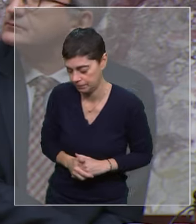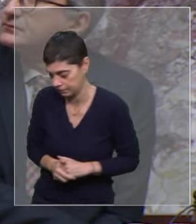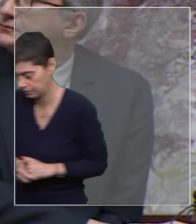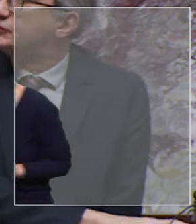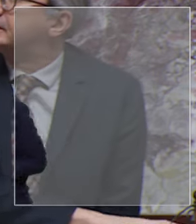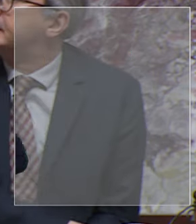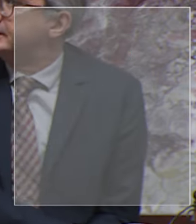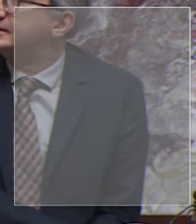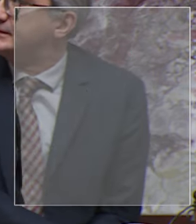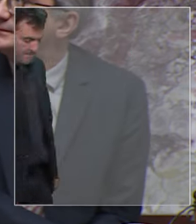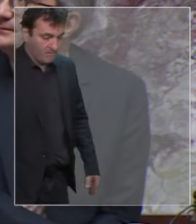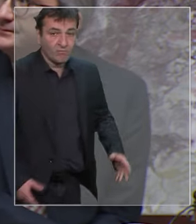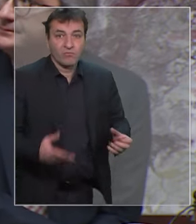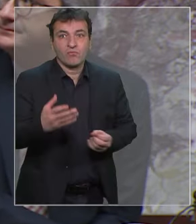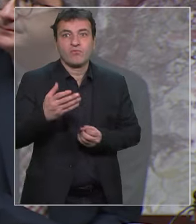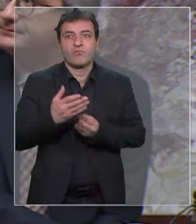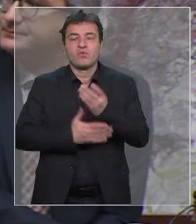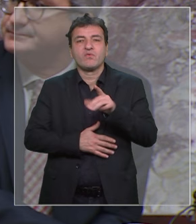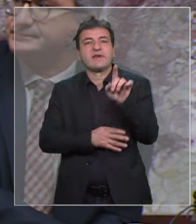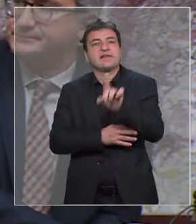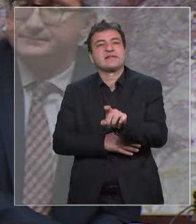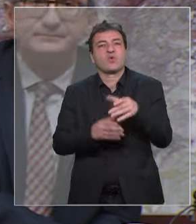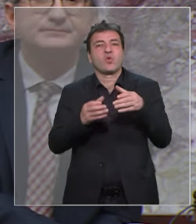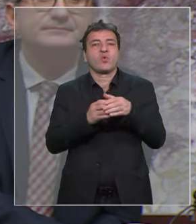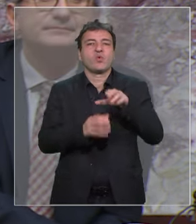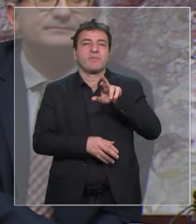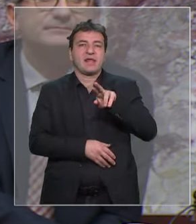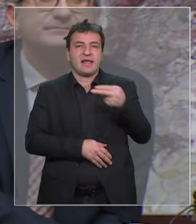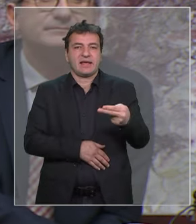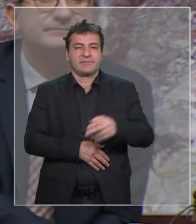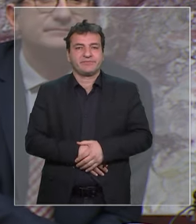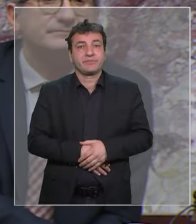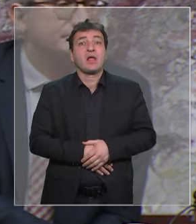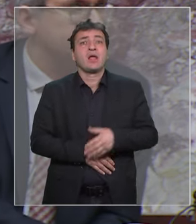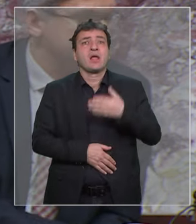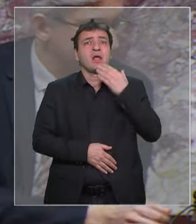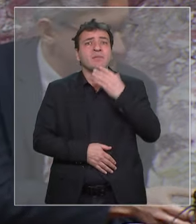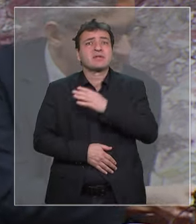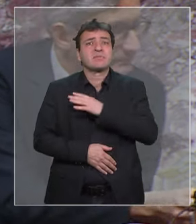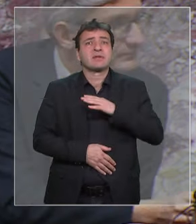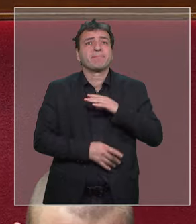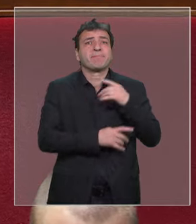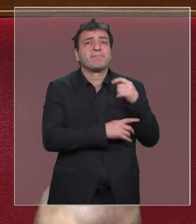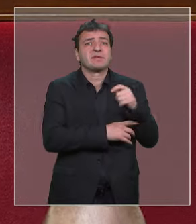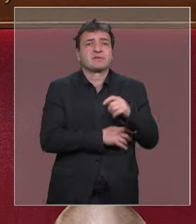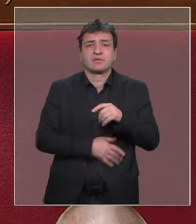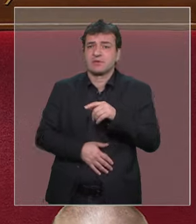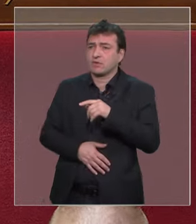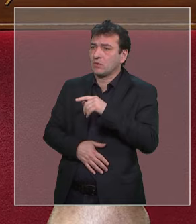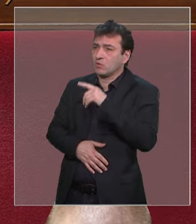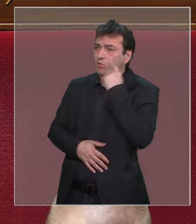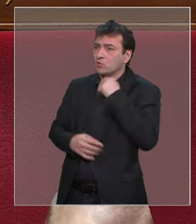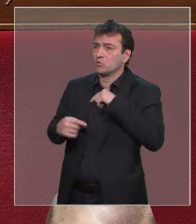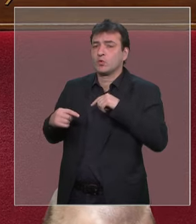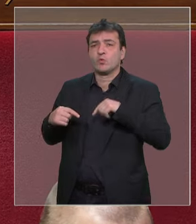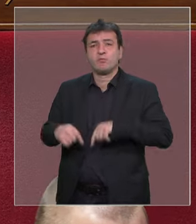monsieur Roger Chudeau pour le Rassemblement national. Merci, madame la présidente. Monsieur le ministre de l'Éducation nationale, les résultats